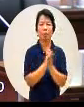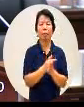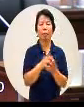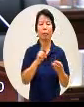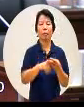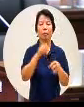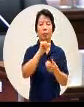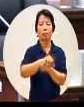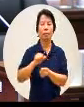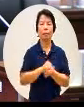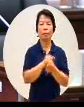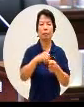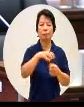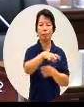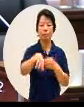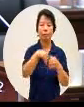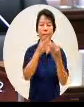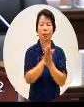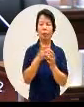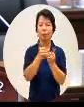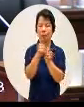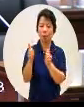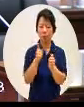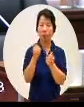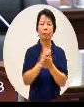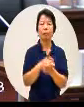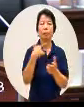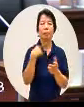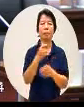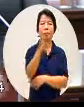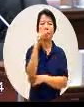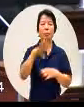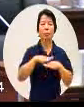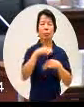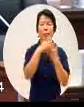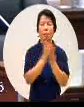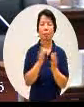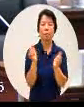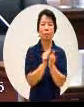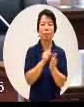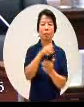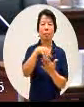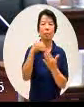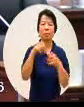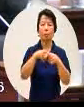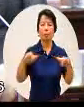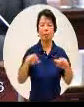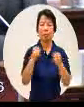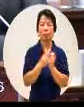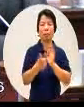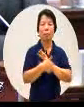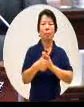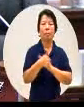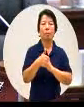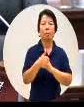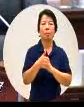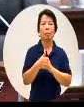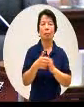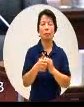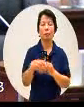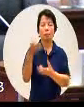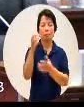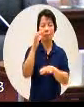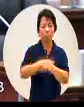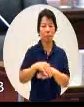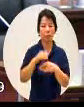演家感謝你們的慷慨政治人物靠選票戲劇表演家劇團成不成功靠